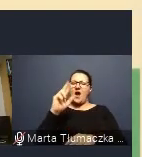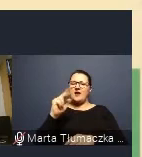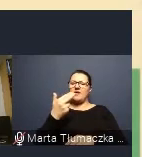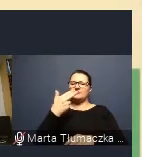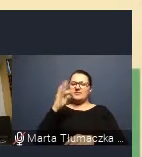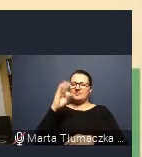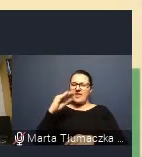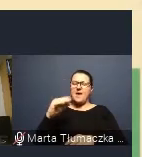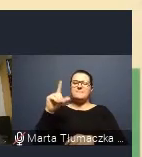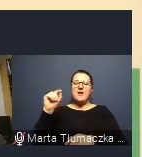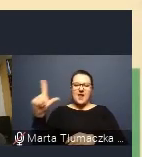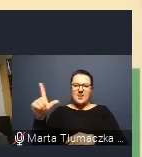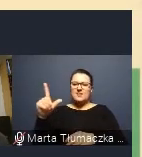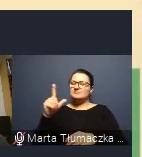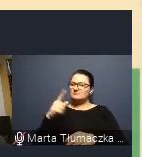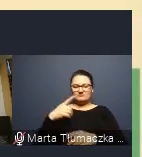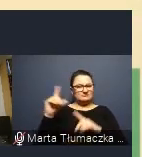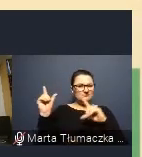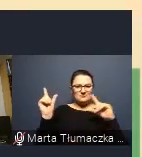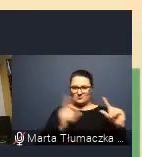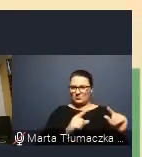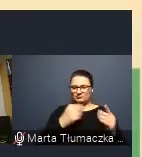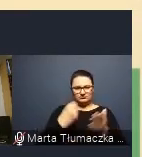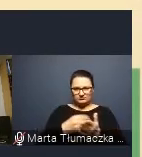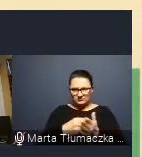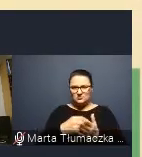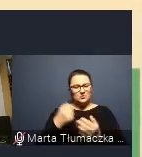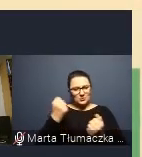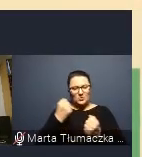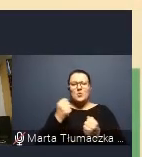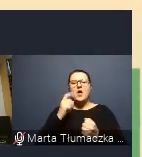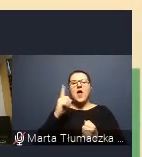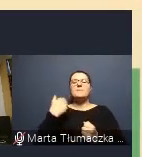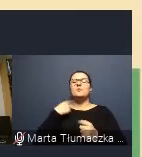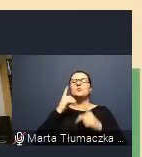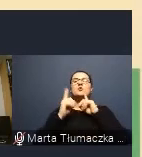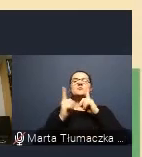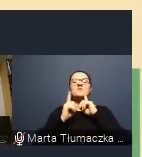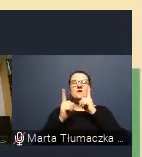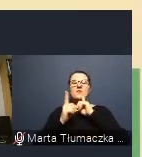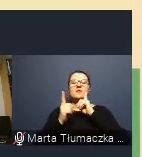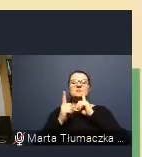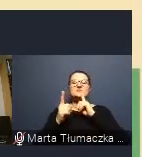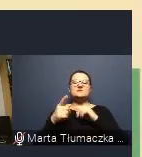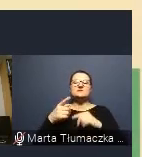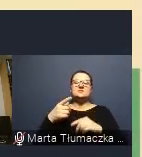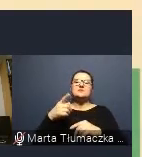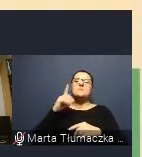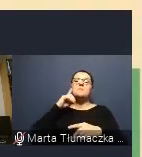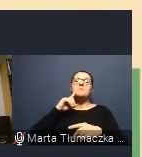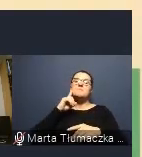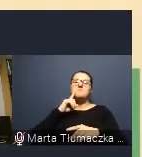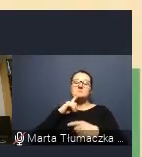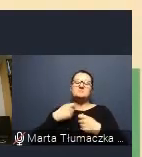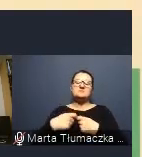I jest on naprawdę w bardzo promocyjnej cenie, natomiast rozmawiałam tutaj z panem sprzedawcą, który powiedział,